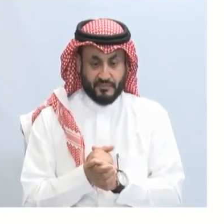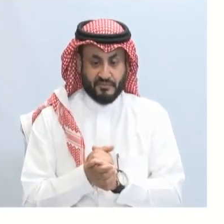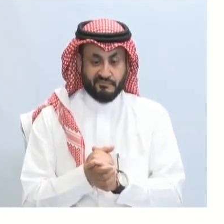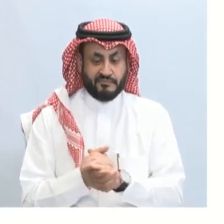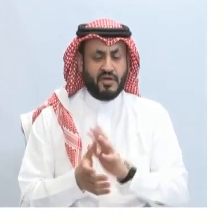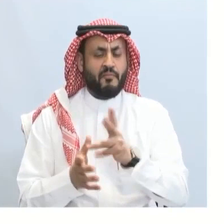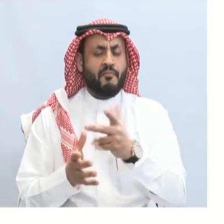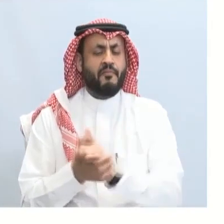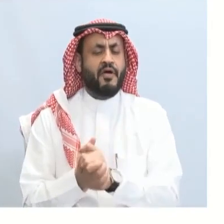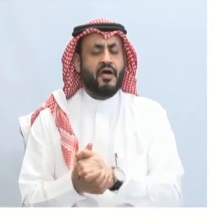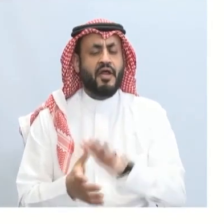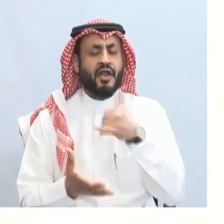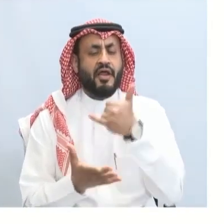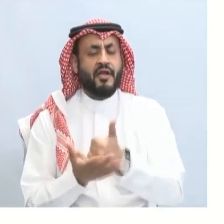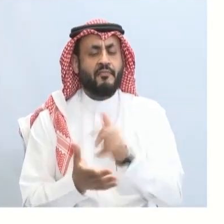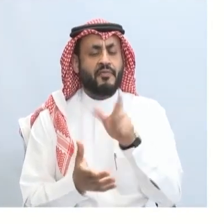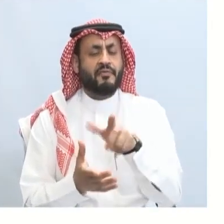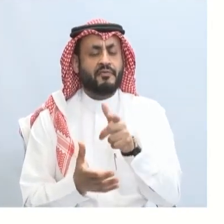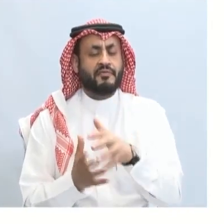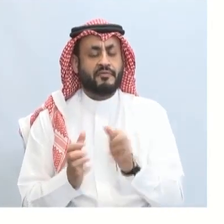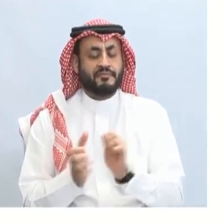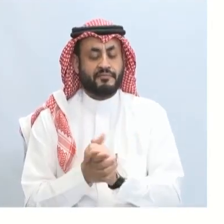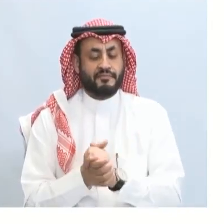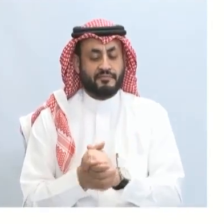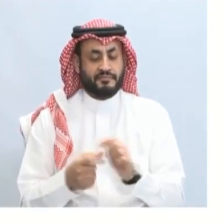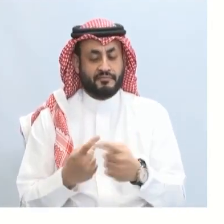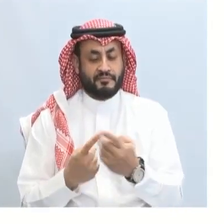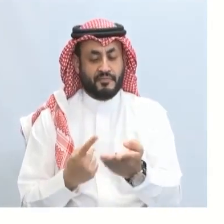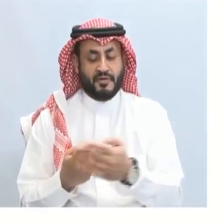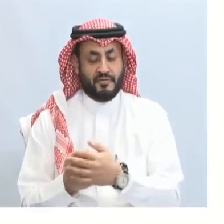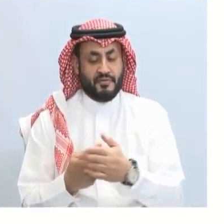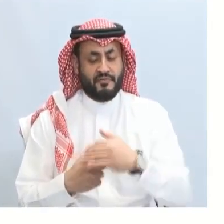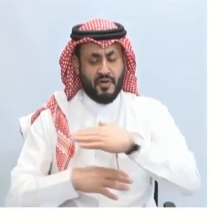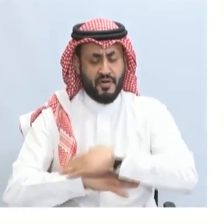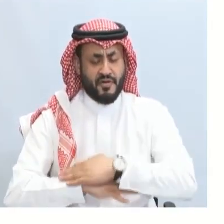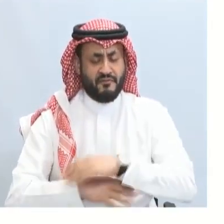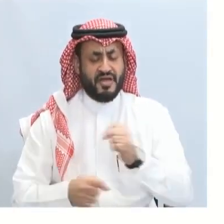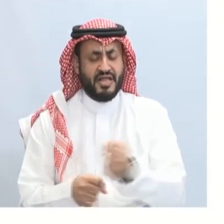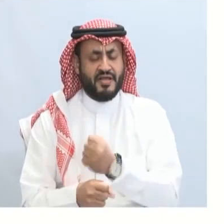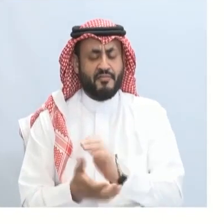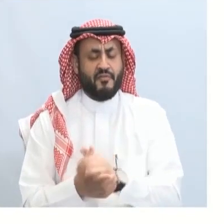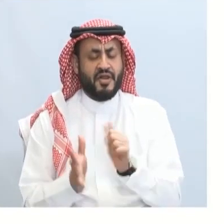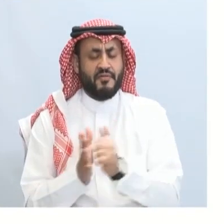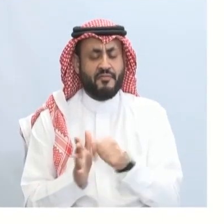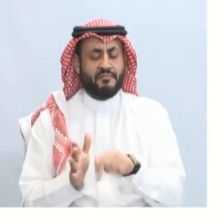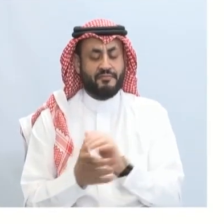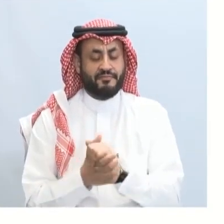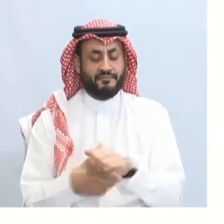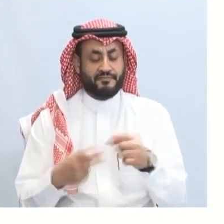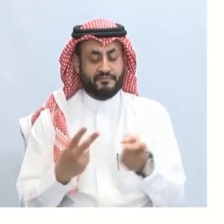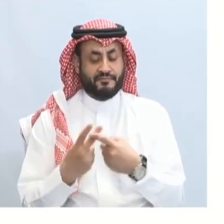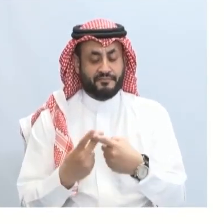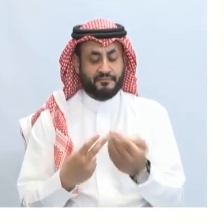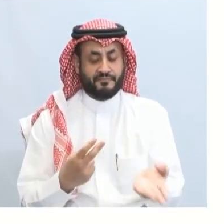ان اكون مسؤولا اولا ان اكون ملتزما في اداء عملي وواجباتي ثانيا